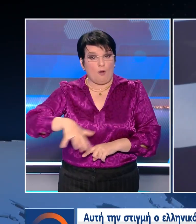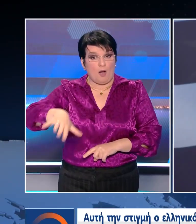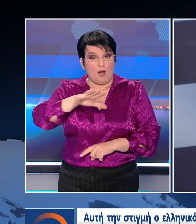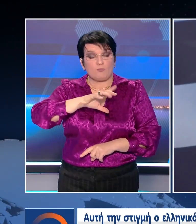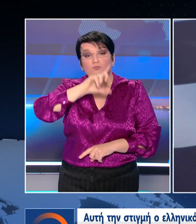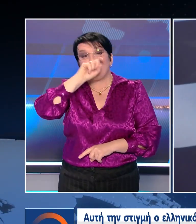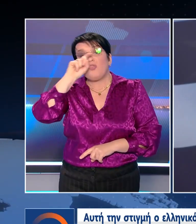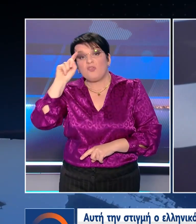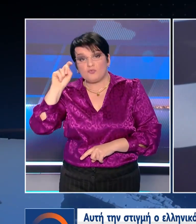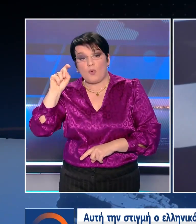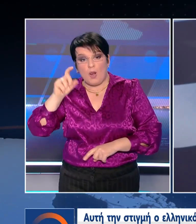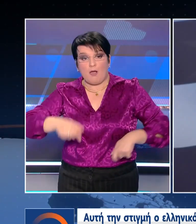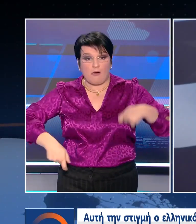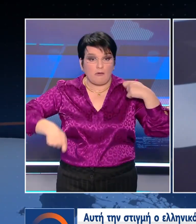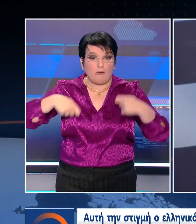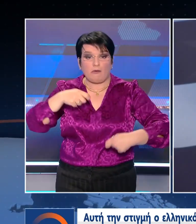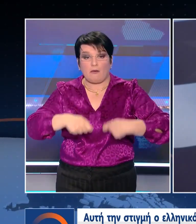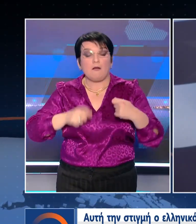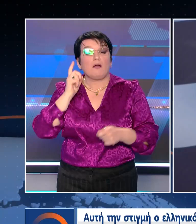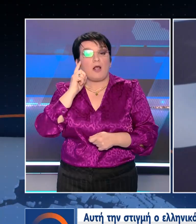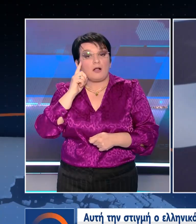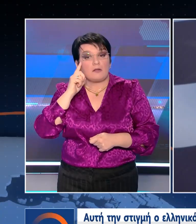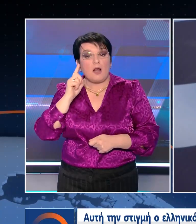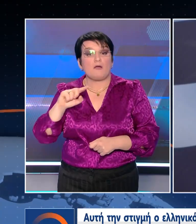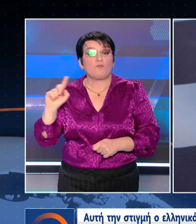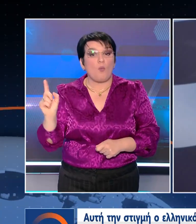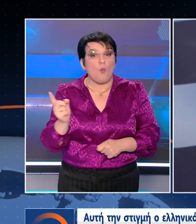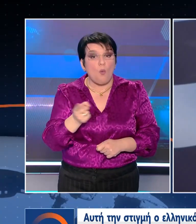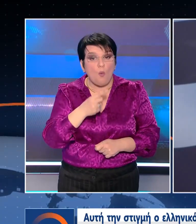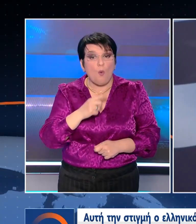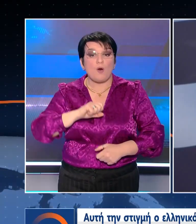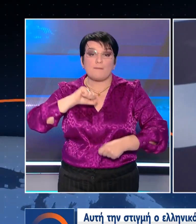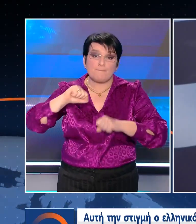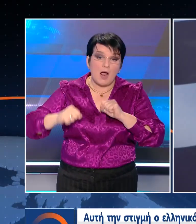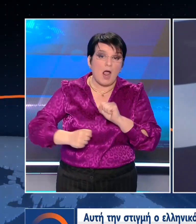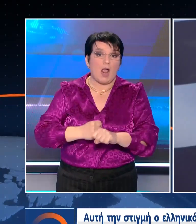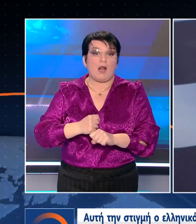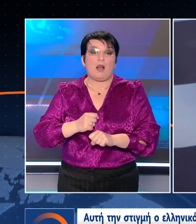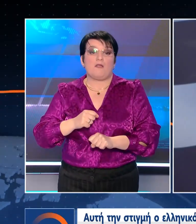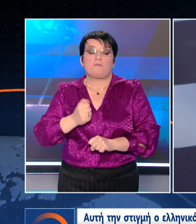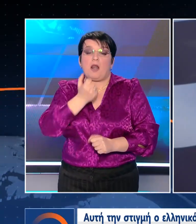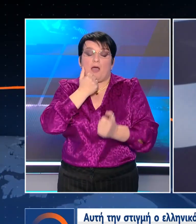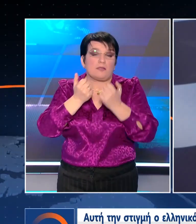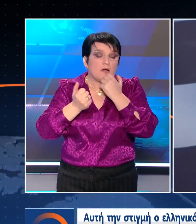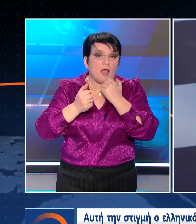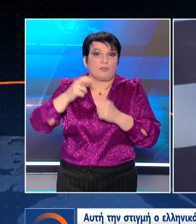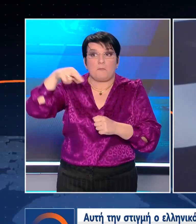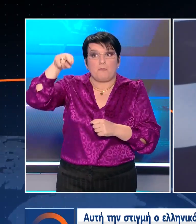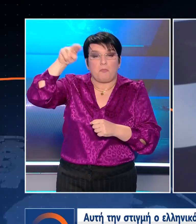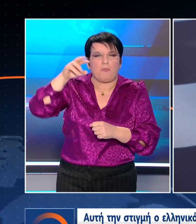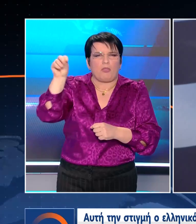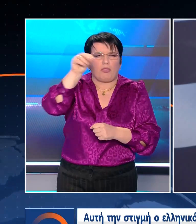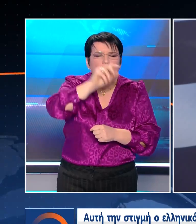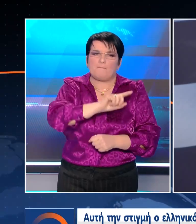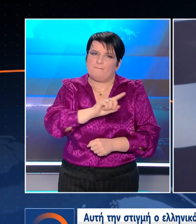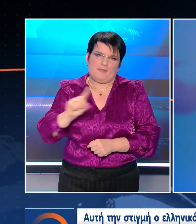μια πολύ μεγάλη δυσκολία και θα πρέπει όλοι να καταλάβουν ότι δεν συγχωρούνται λάθη στη μάχη κατά